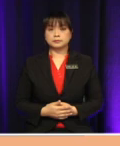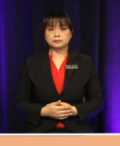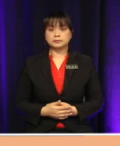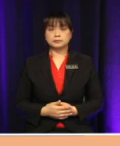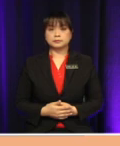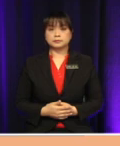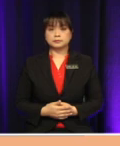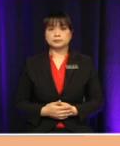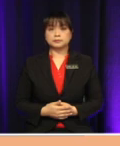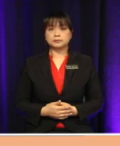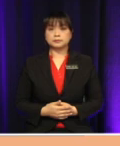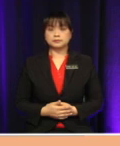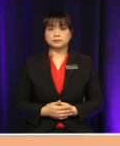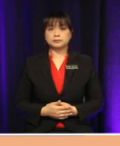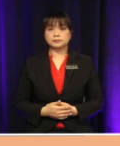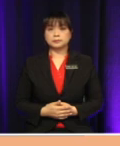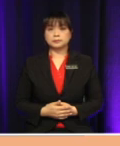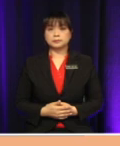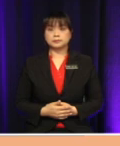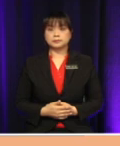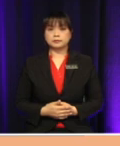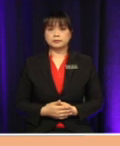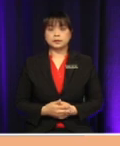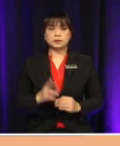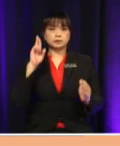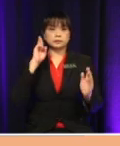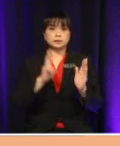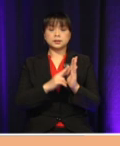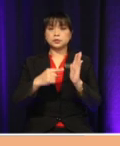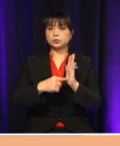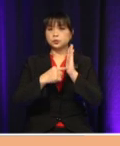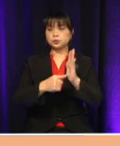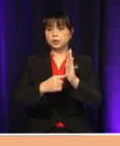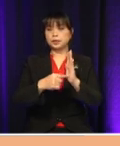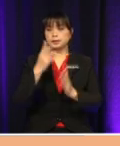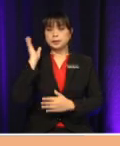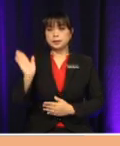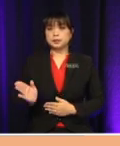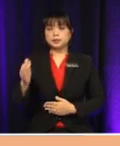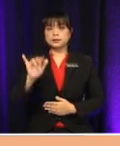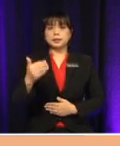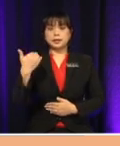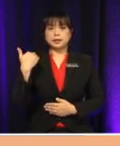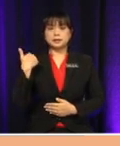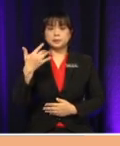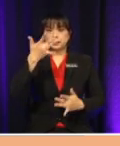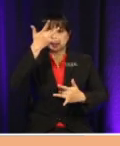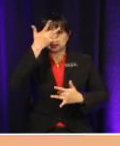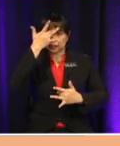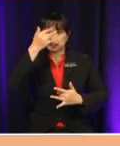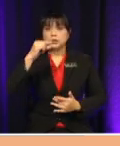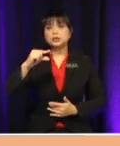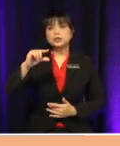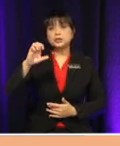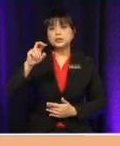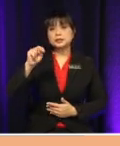terakhir menunjukkan karier tab individu yang mempunyai penyakit genetik yang disebabkan oleh